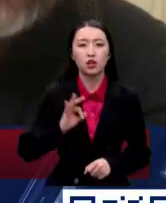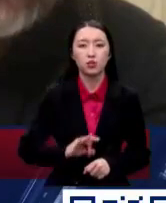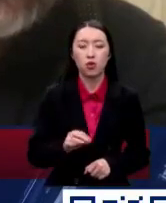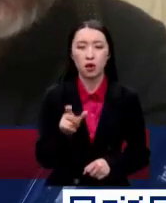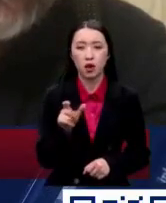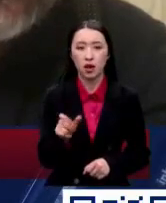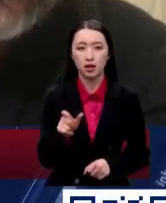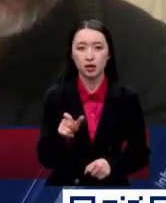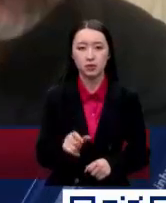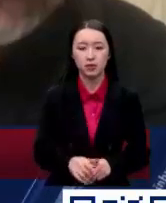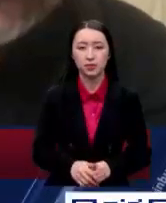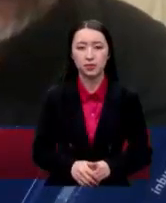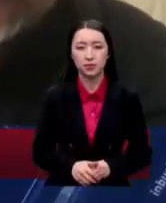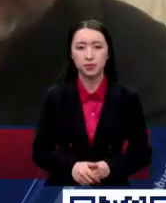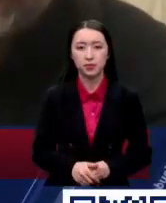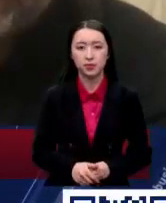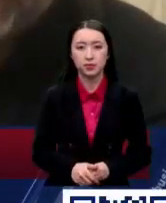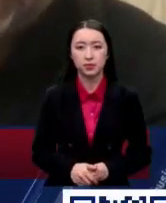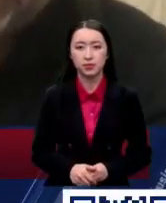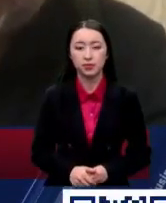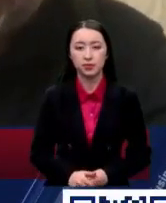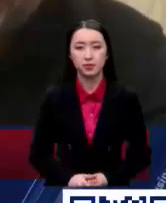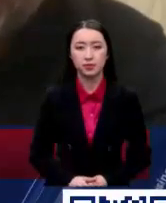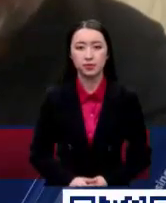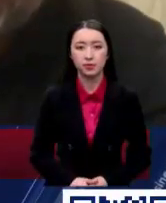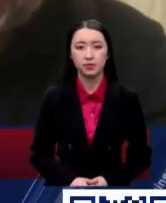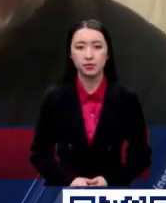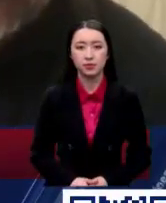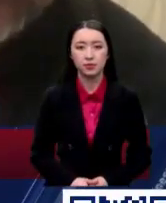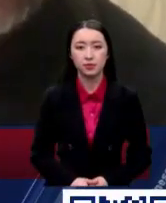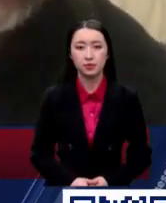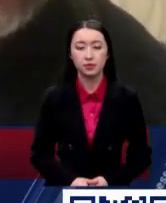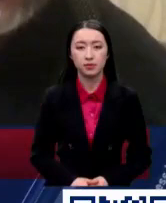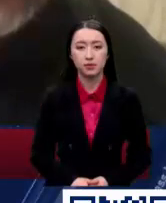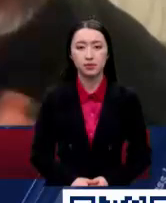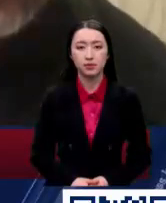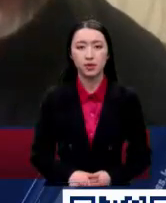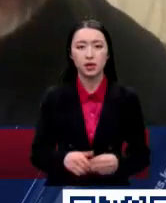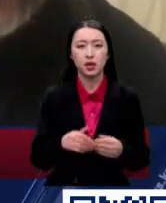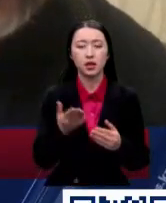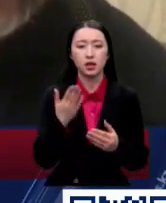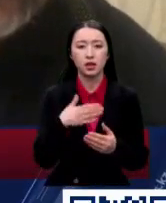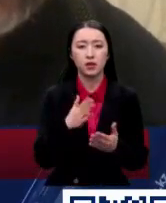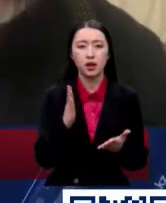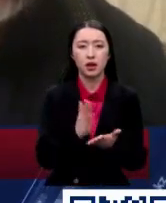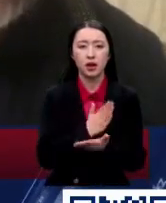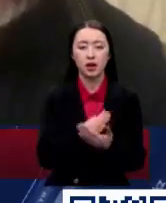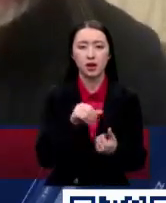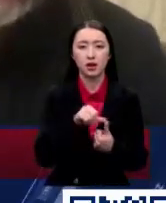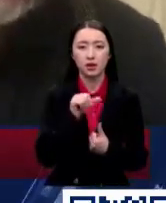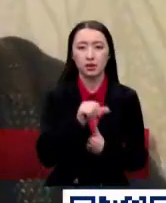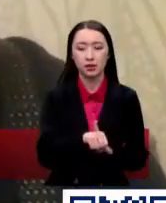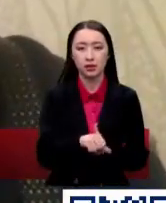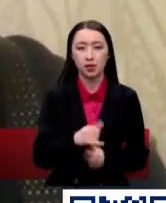картами где-то за рубежом? Подождите, давайте разделим, да, делим мухи и котлет. У